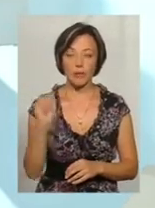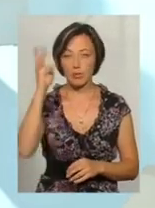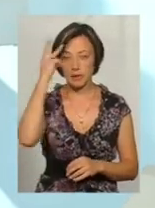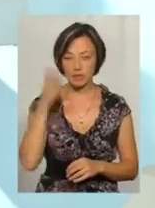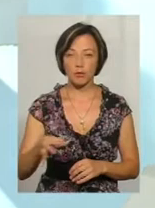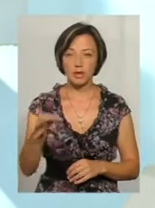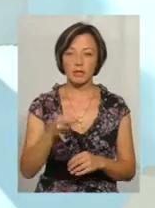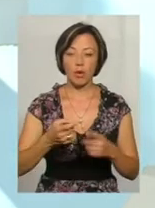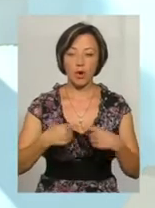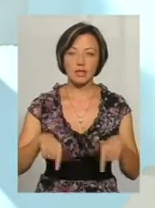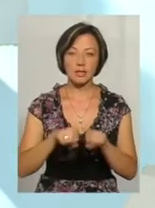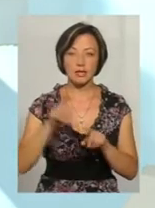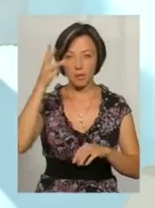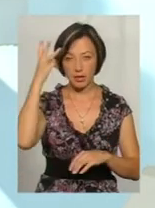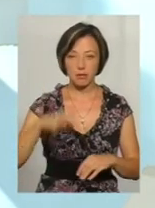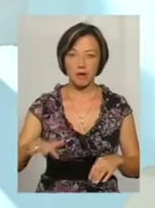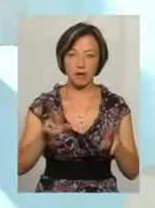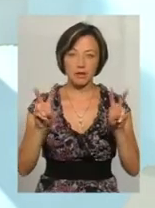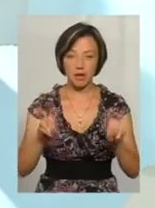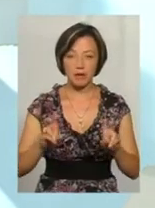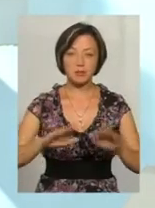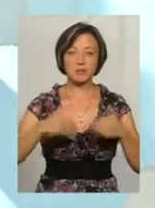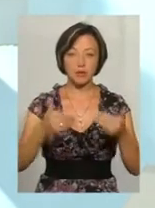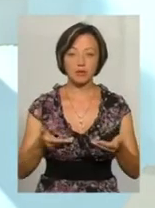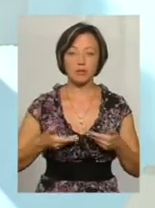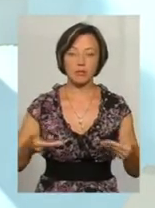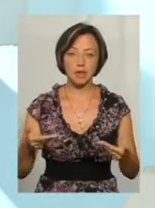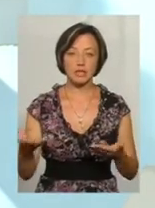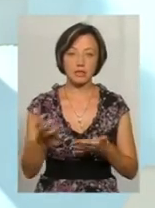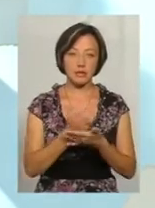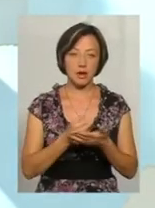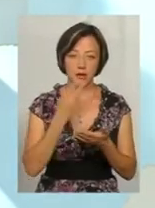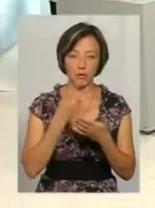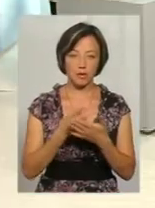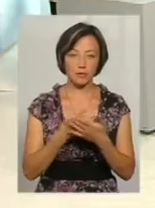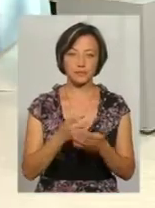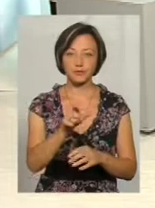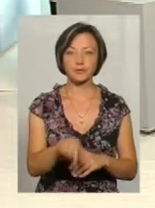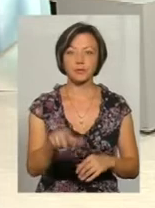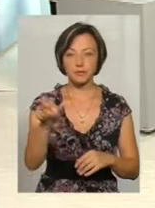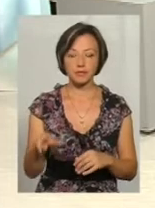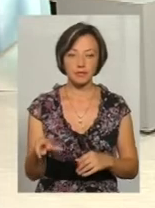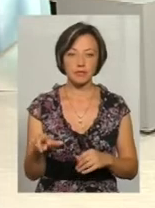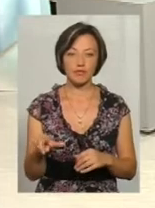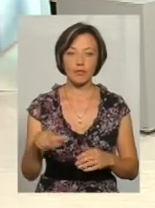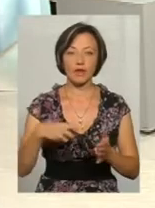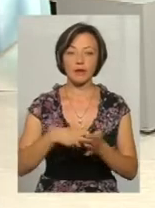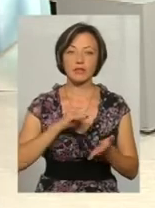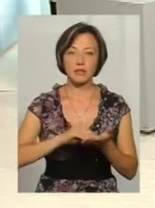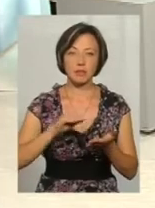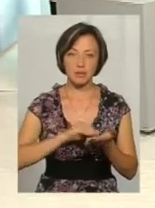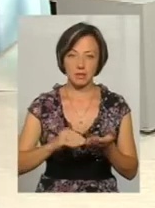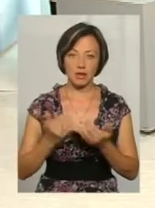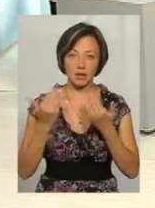обласна організація «Хмельницький Майдан» була ініціатором того, що ми зібрали, я покажу громадянам, листа написали